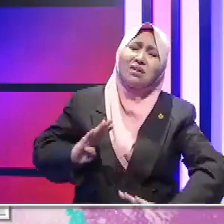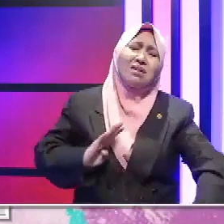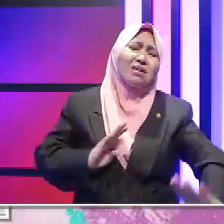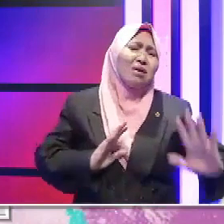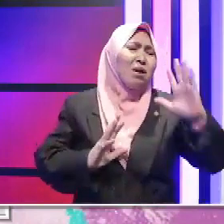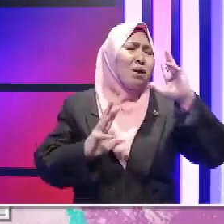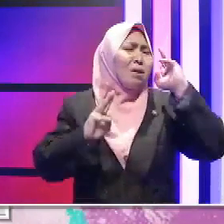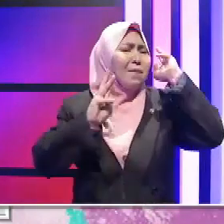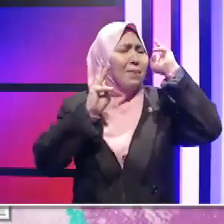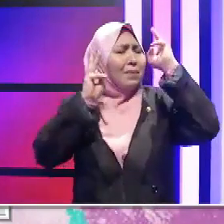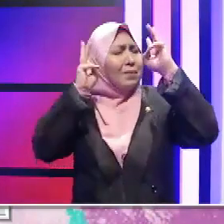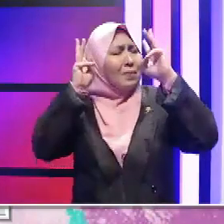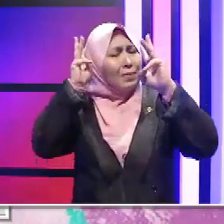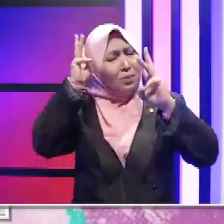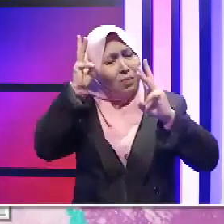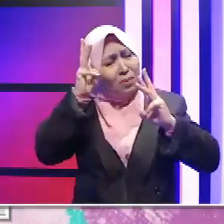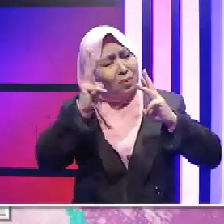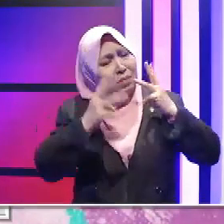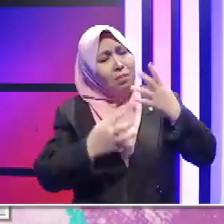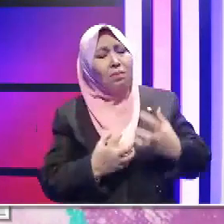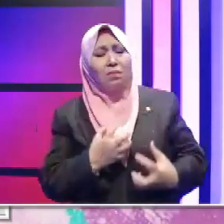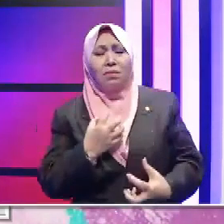khoyum ah